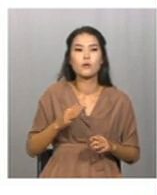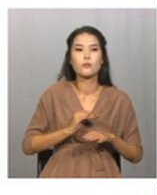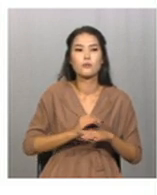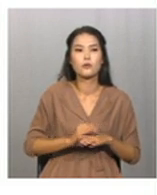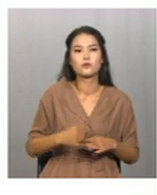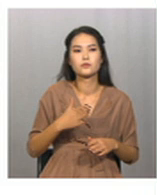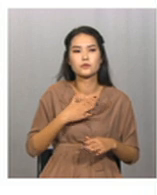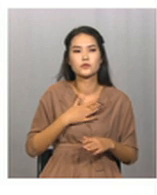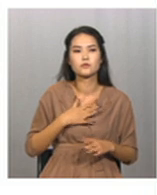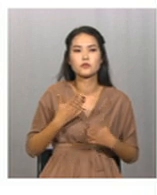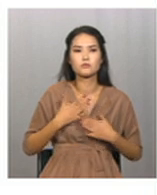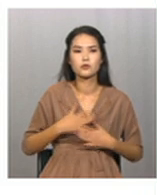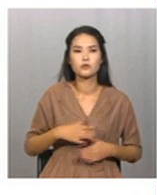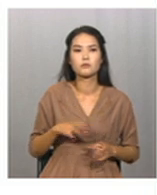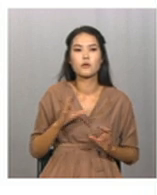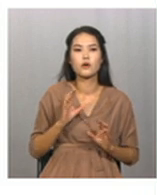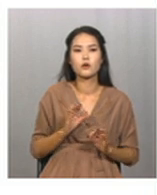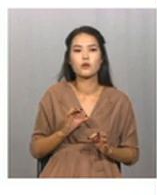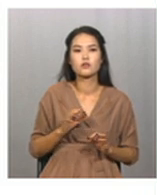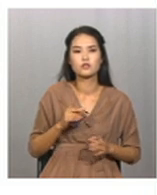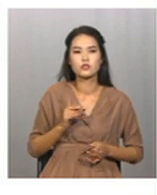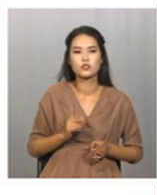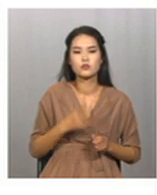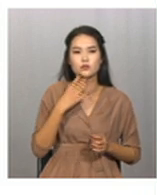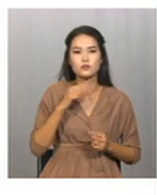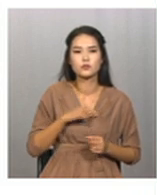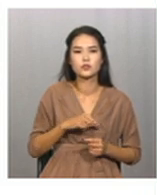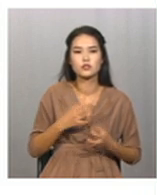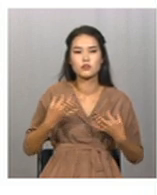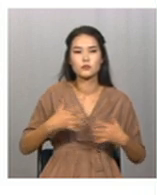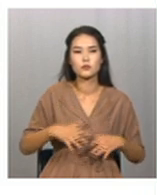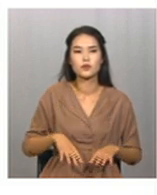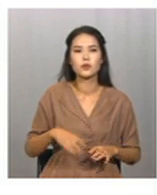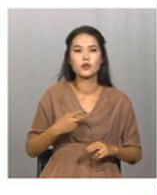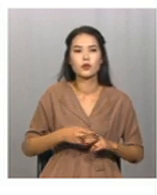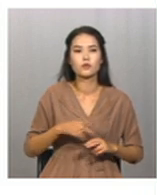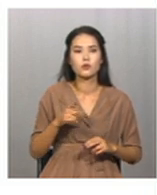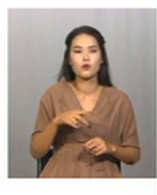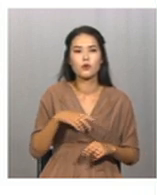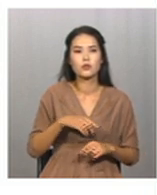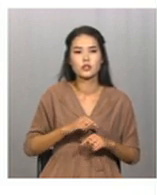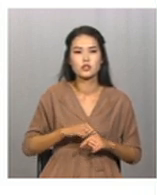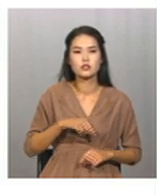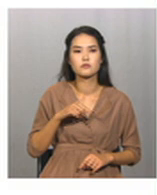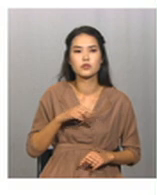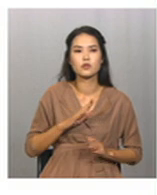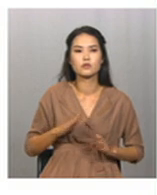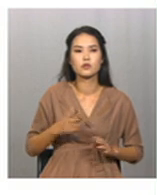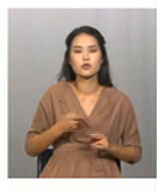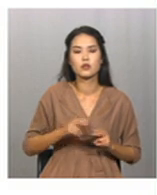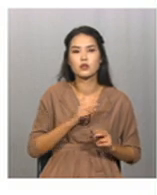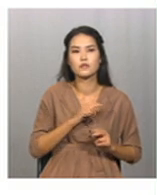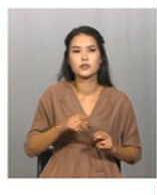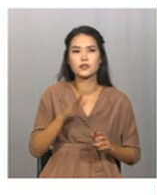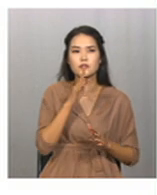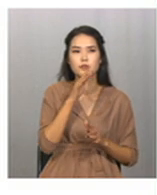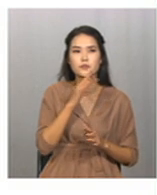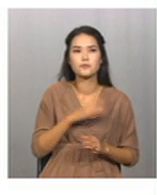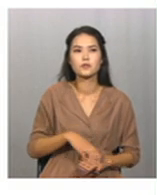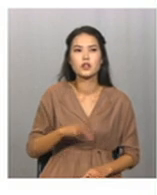полном душевном спокойствии, о совершенной внутренней свободе, которую он испытывал только в это